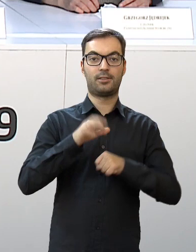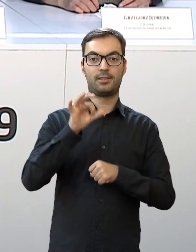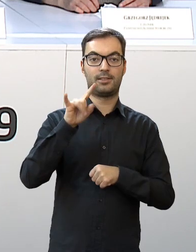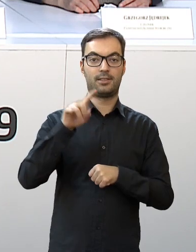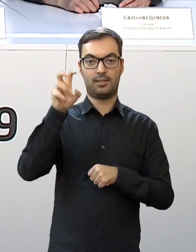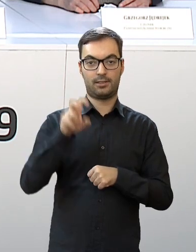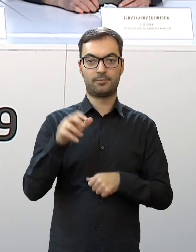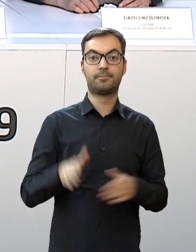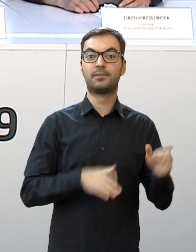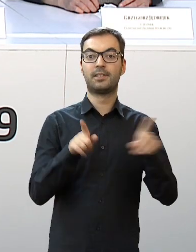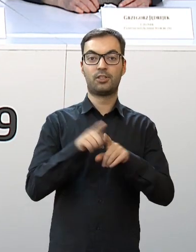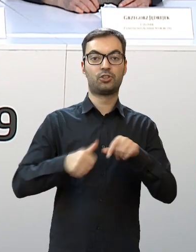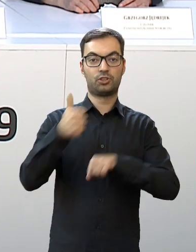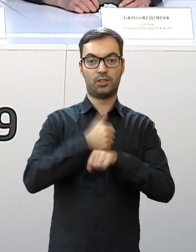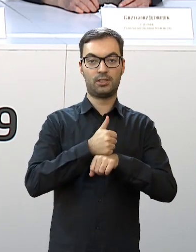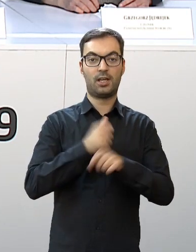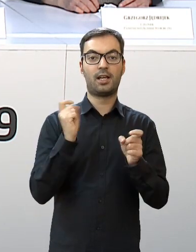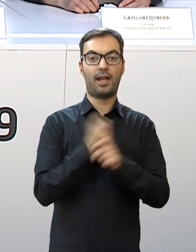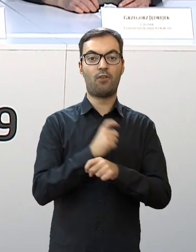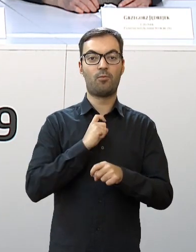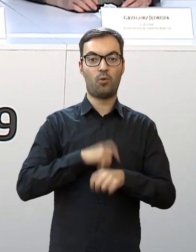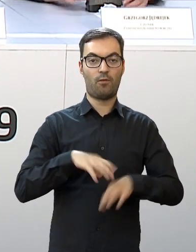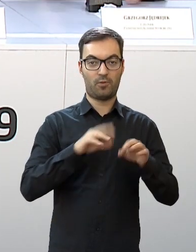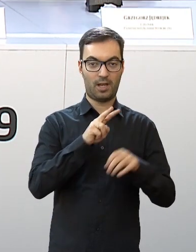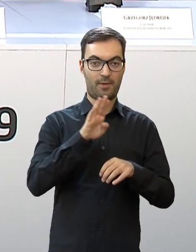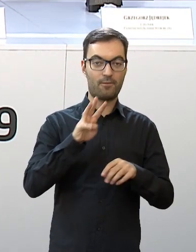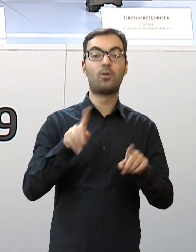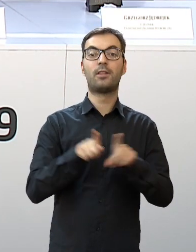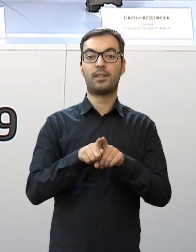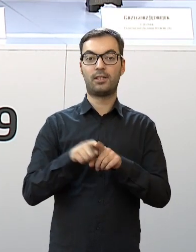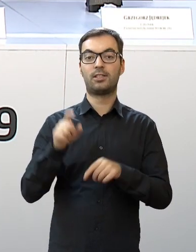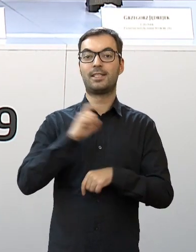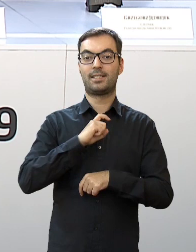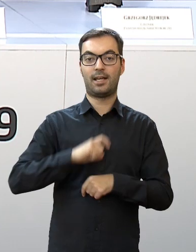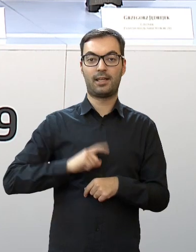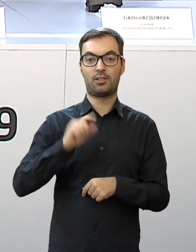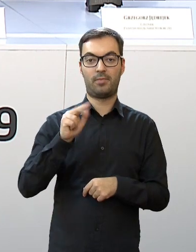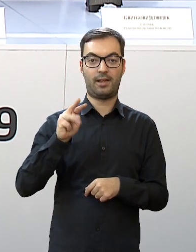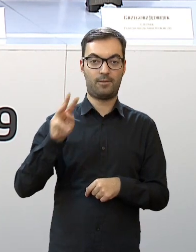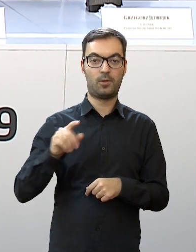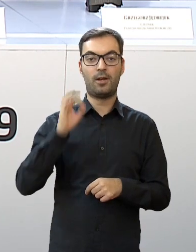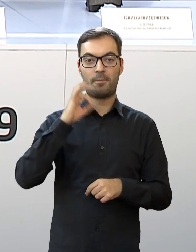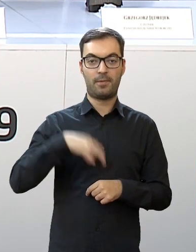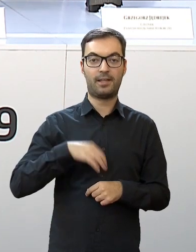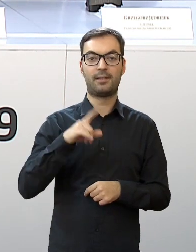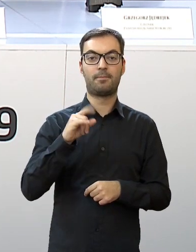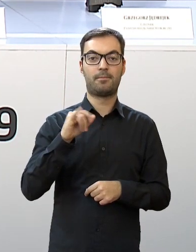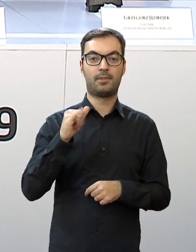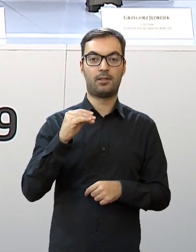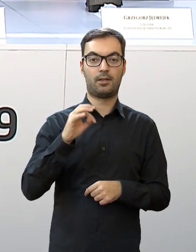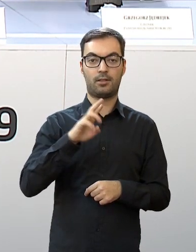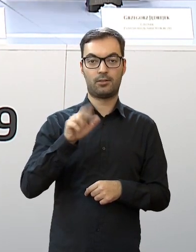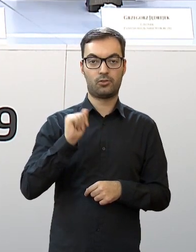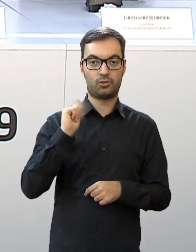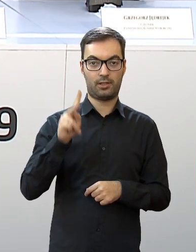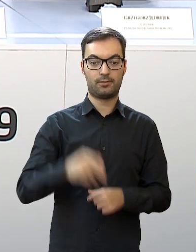oraz szef Krajowego Biura Wyborczego i jednocześnie sekretarz Państwowej Komisji Wyborczej pani Magdalena Pietrzak. Bardzo proszę panie